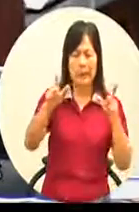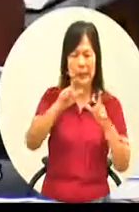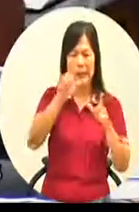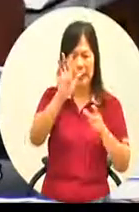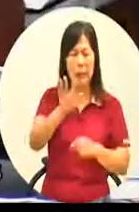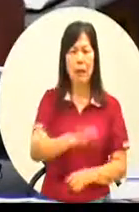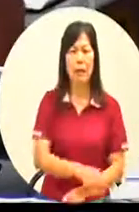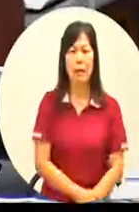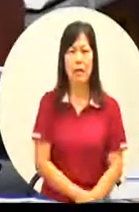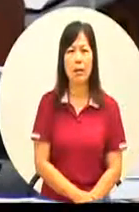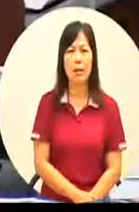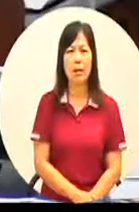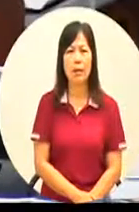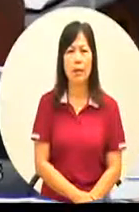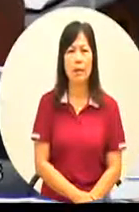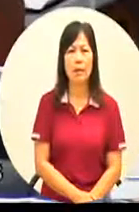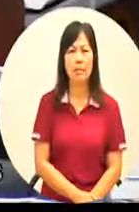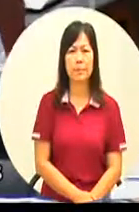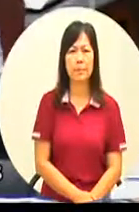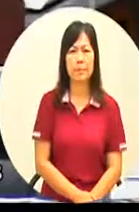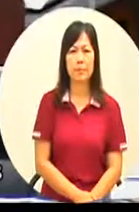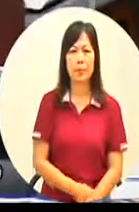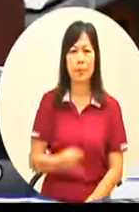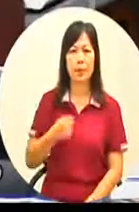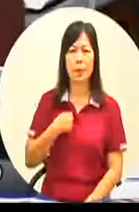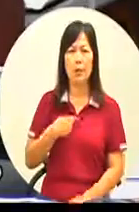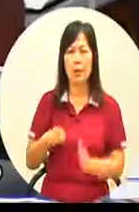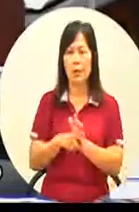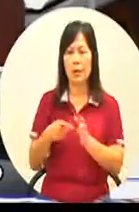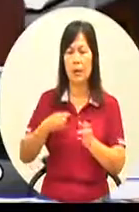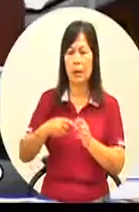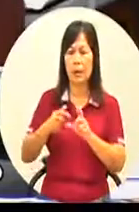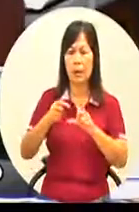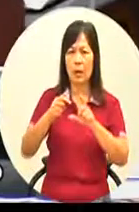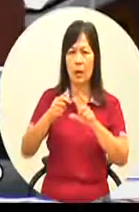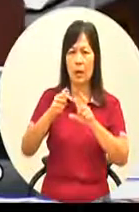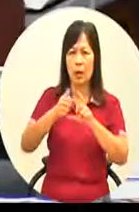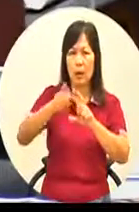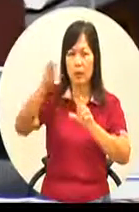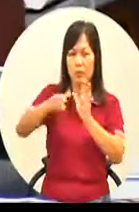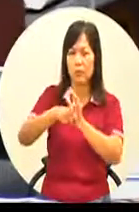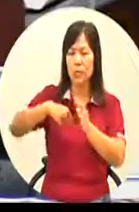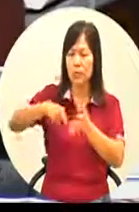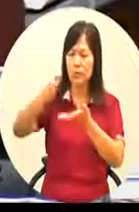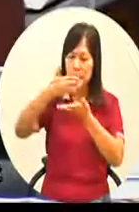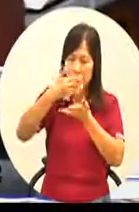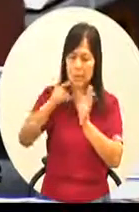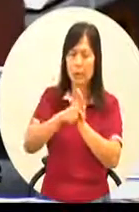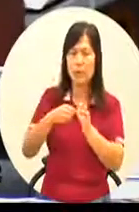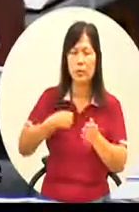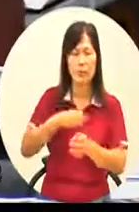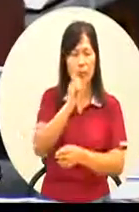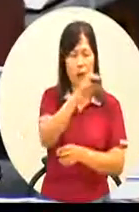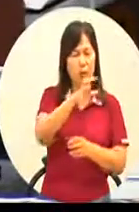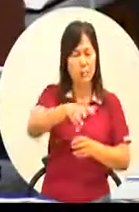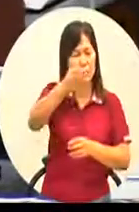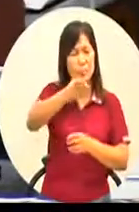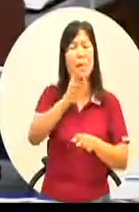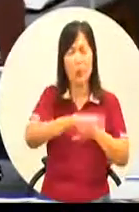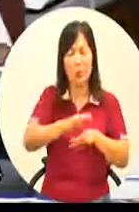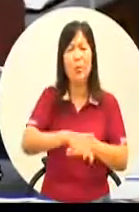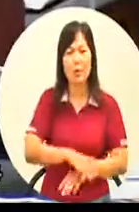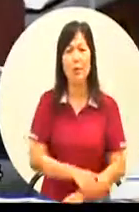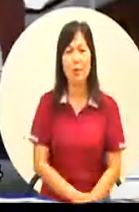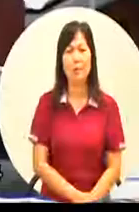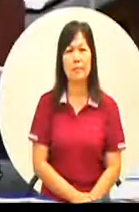以讲，我和恁那个左美光总区长。在那吃飯，我就說，跟您，他就跟您局長說，他這樣，